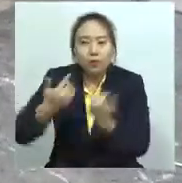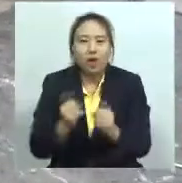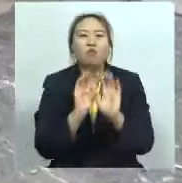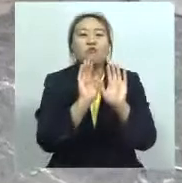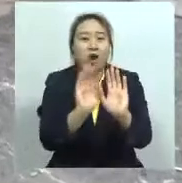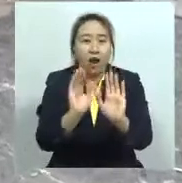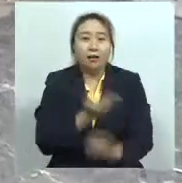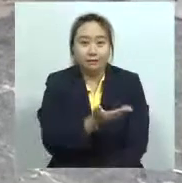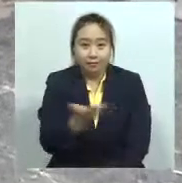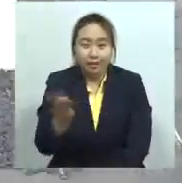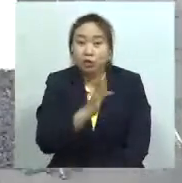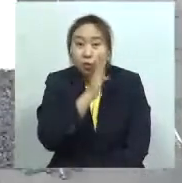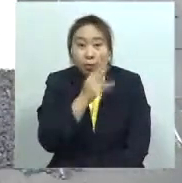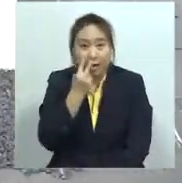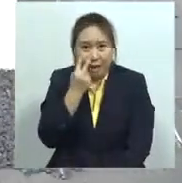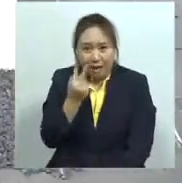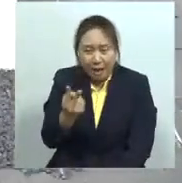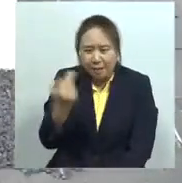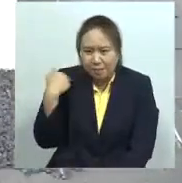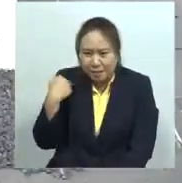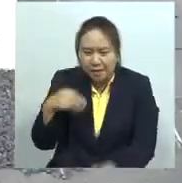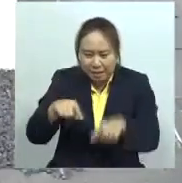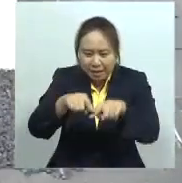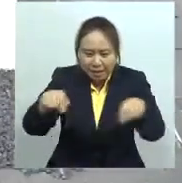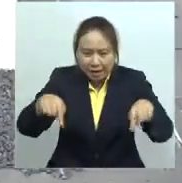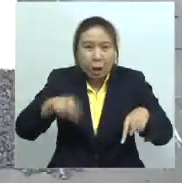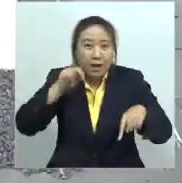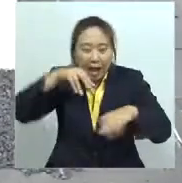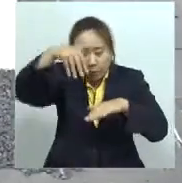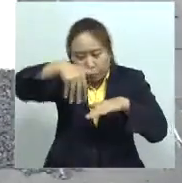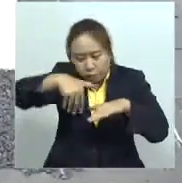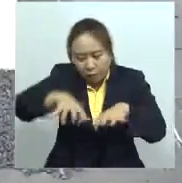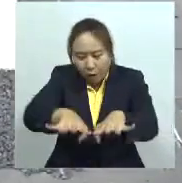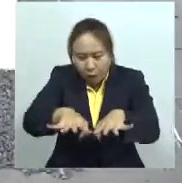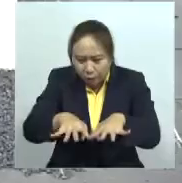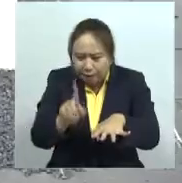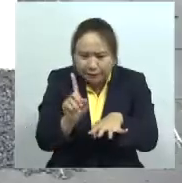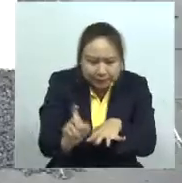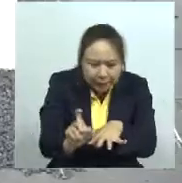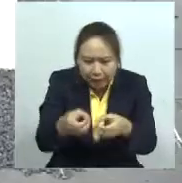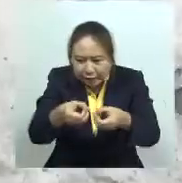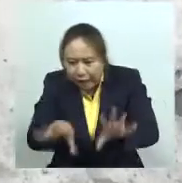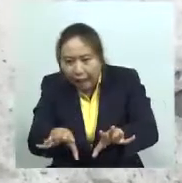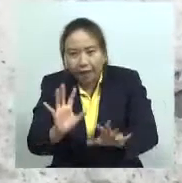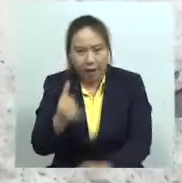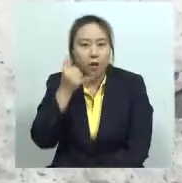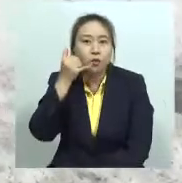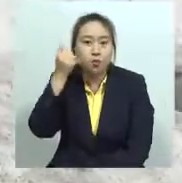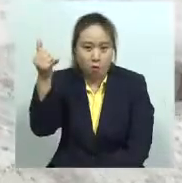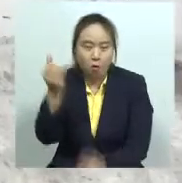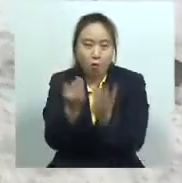ากบอกค่ะว่าถ้าคุณผู้ชมไปเห็นนะคะว่าจุดไหนมีฝาท่อที่ชำรุดสูญหายโทรแจ้งได้เลยนะคะที่หมายเลขโทรศัพ